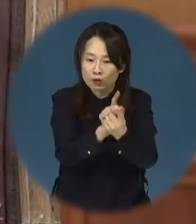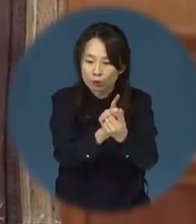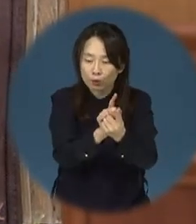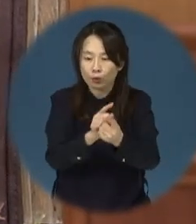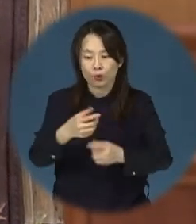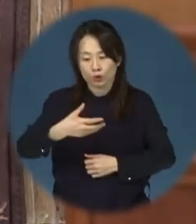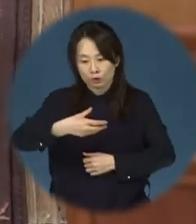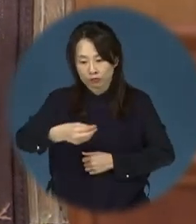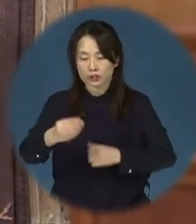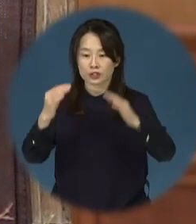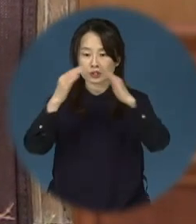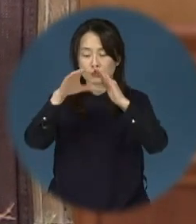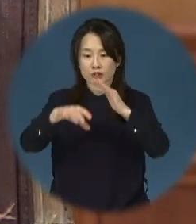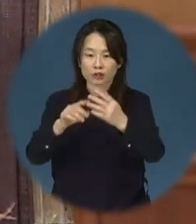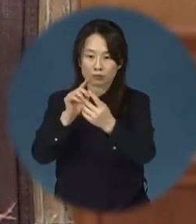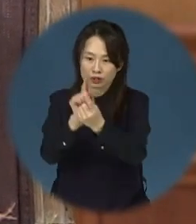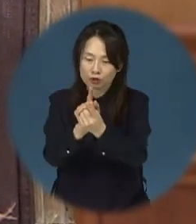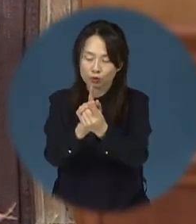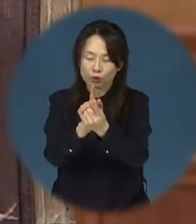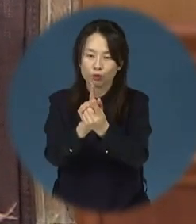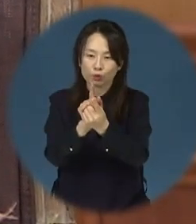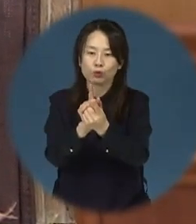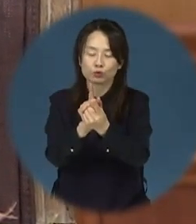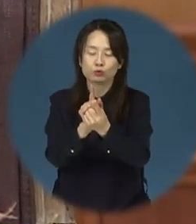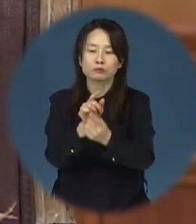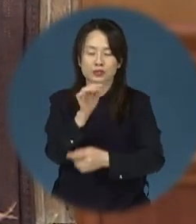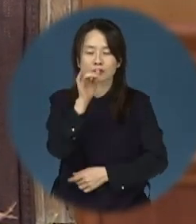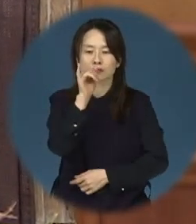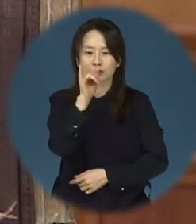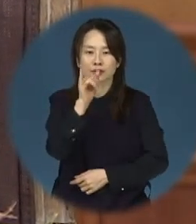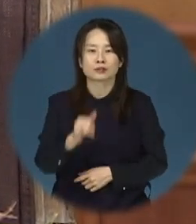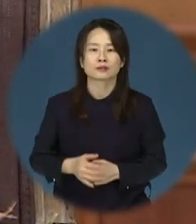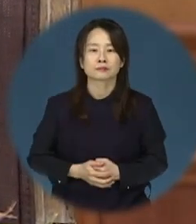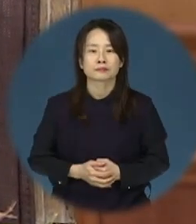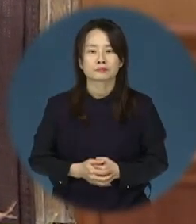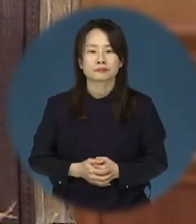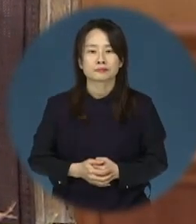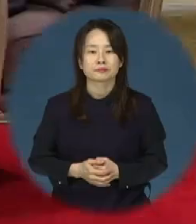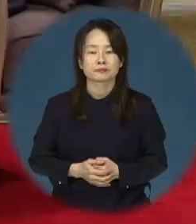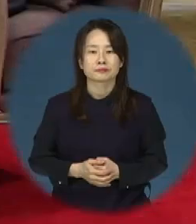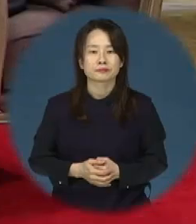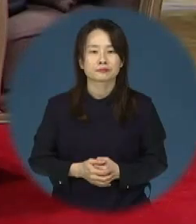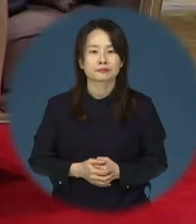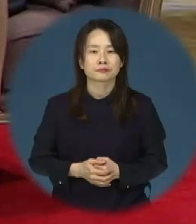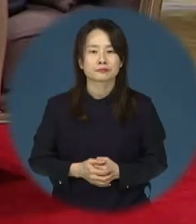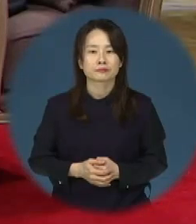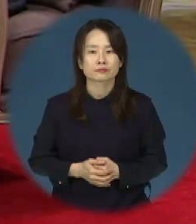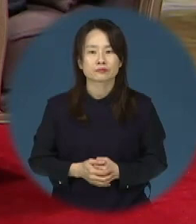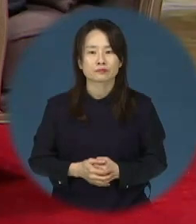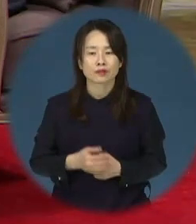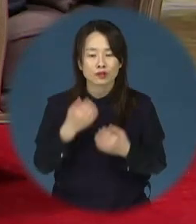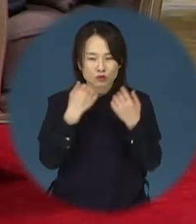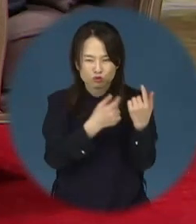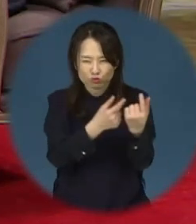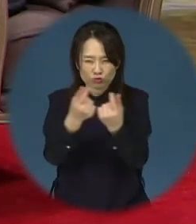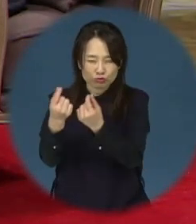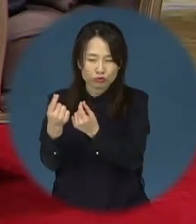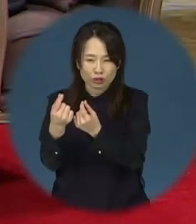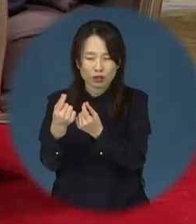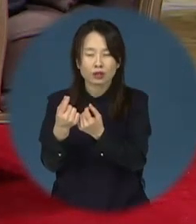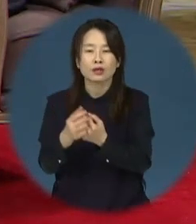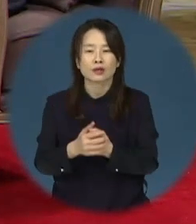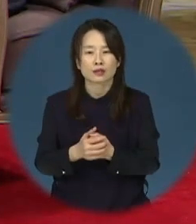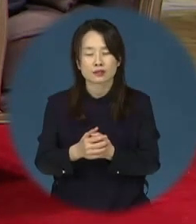과정을 이전 환자들보다는 스스로 많이 찾아가는 것 같아요. 예, 제가 보기에도. 예. 그러니까 누구나 다 이렇게 생길 수 있는데